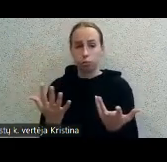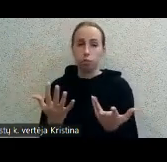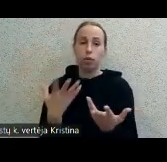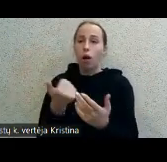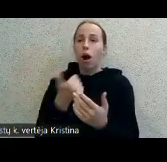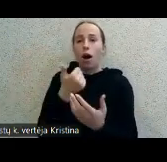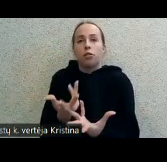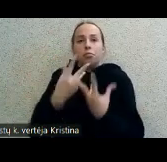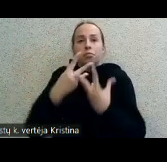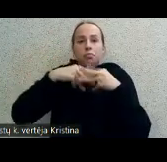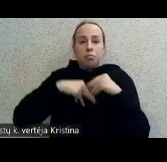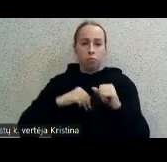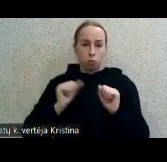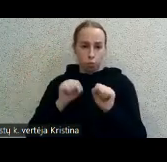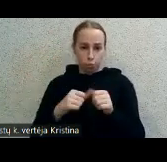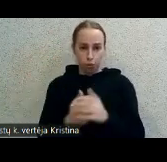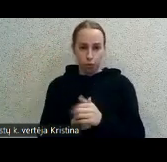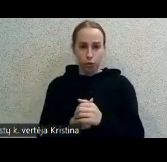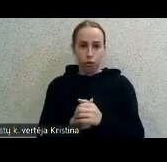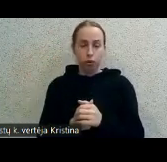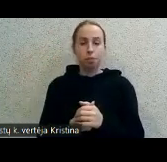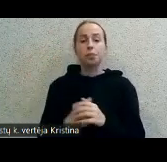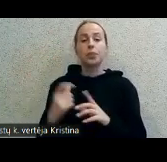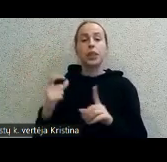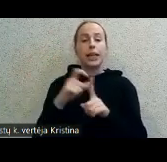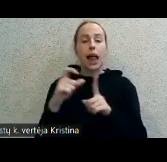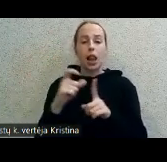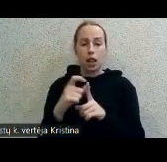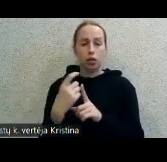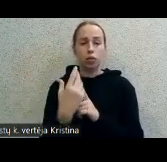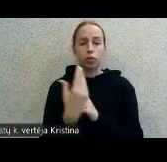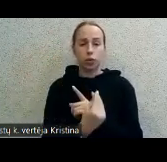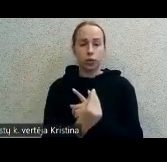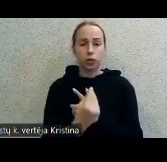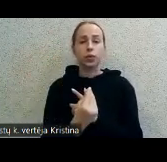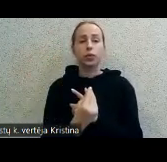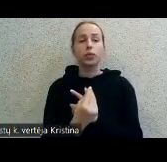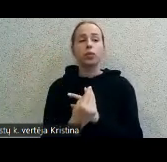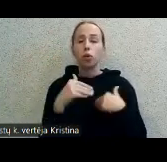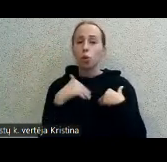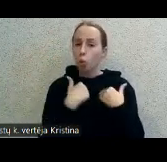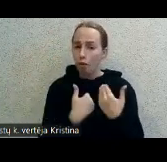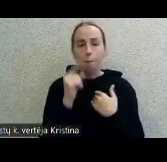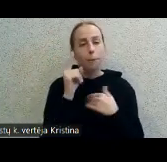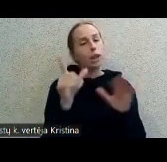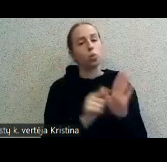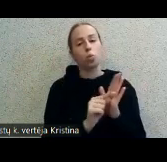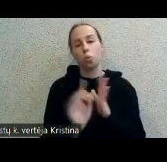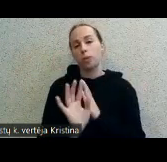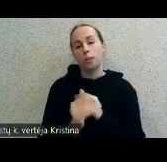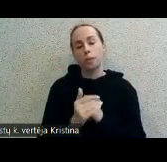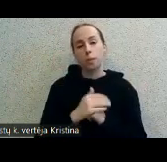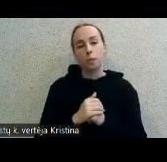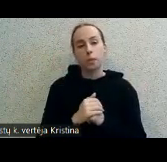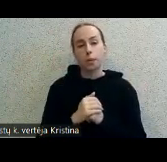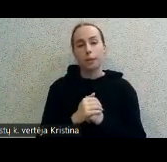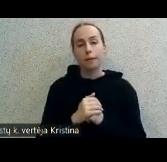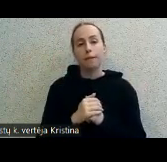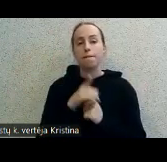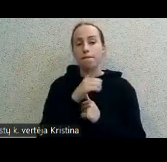įkvepiančios knygos ir dalykuose iš tikrųjų tai galėtų būti rekomenduojama, bet neprivaloma. Ir taip